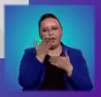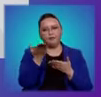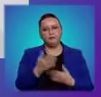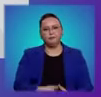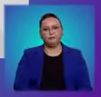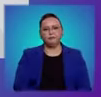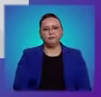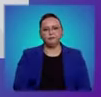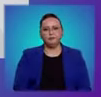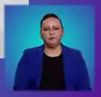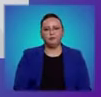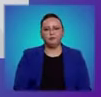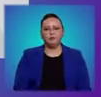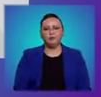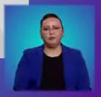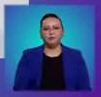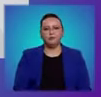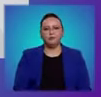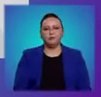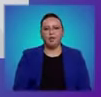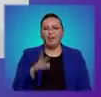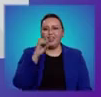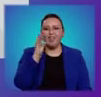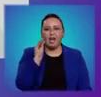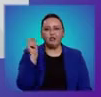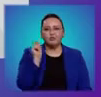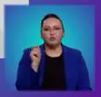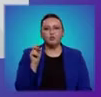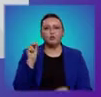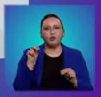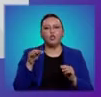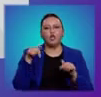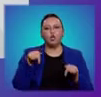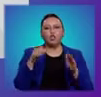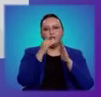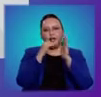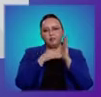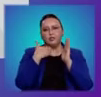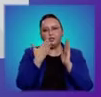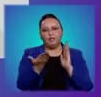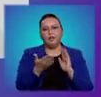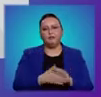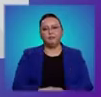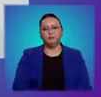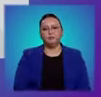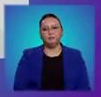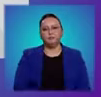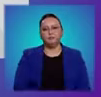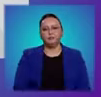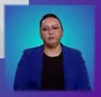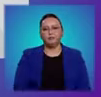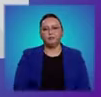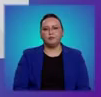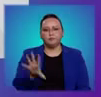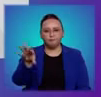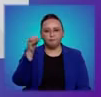За эдгээр өөрөнгөөр тэмдэглэсэн үгсийг хэрхэн бичигддэг болохыг багш нар тайлбарлаж өгье. За мөн та нар нүдлэн